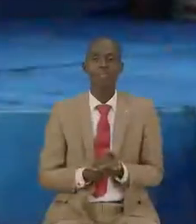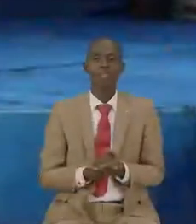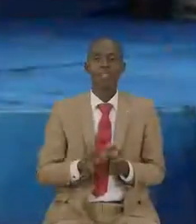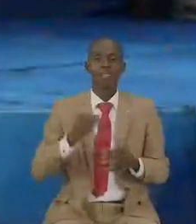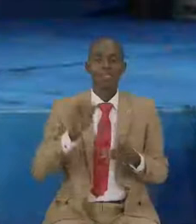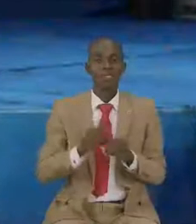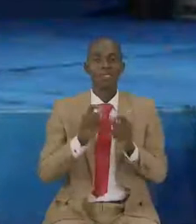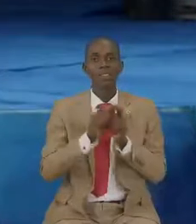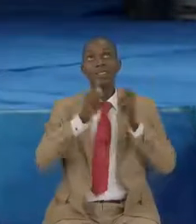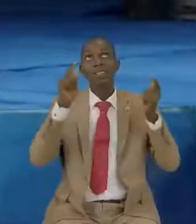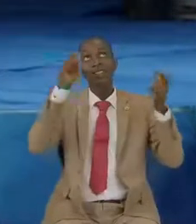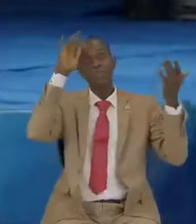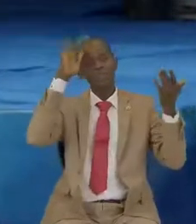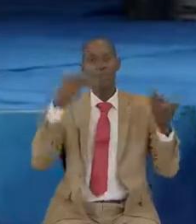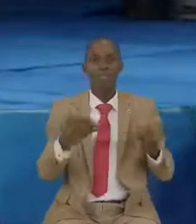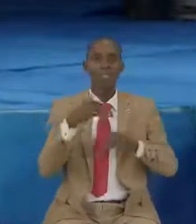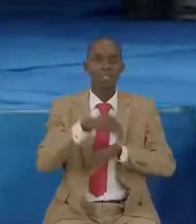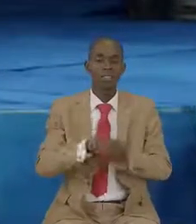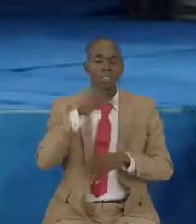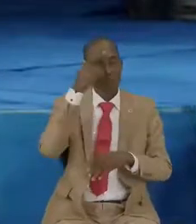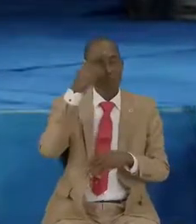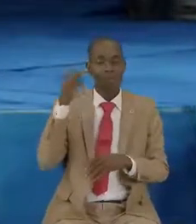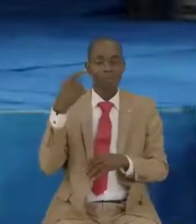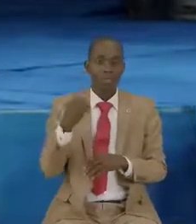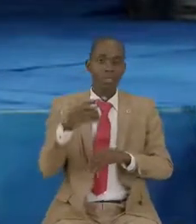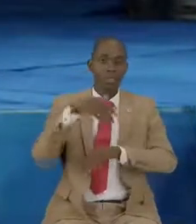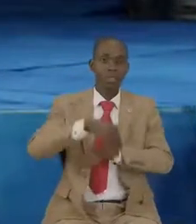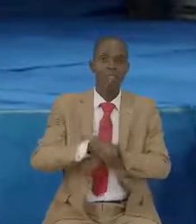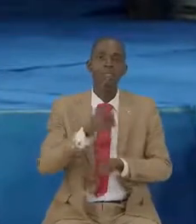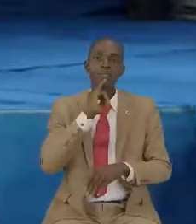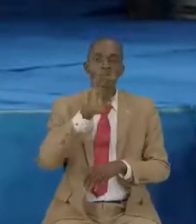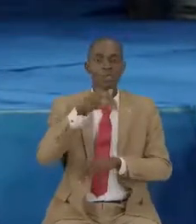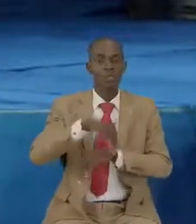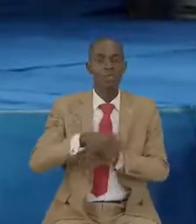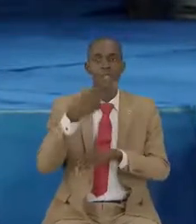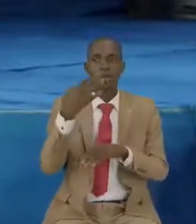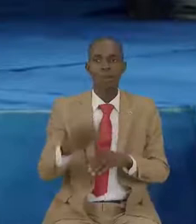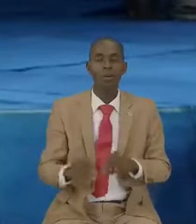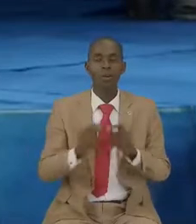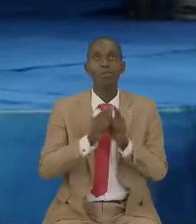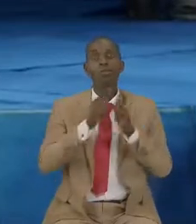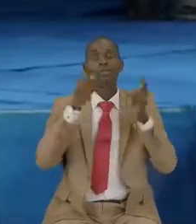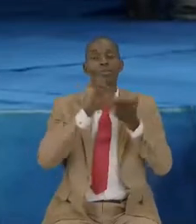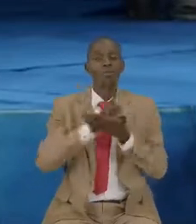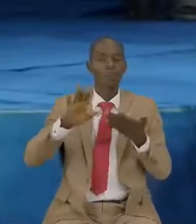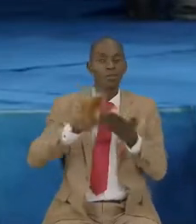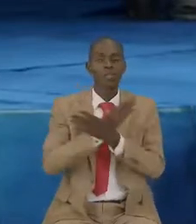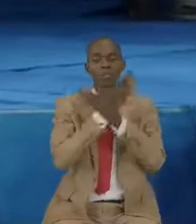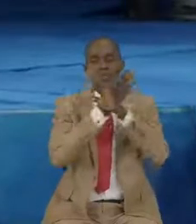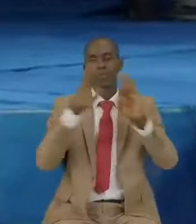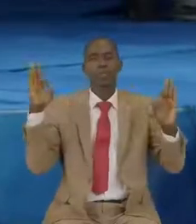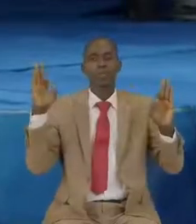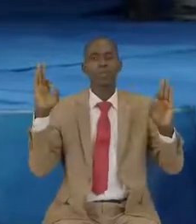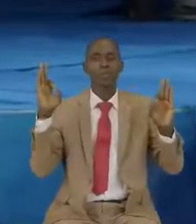vous bénisse, assoyez-vous en grande attente. Parce que ce soir, c'est